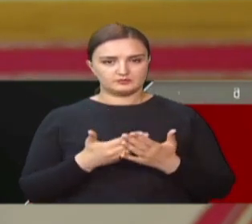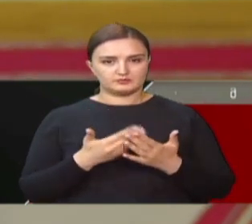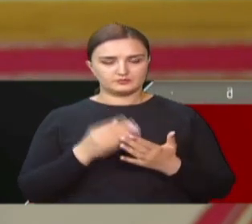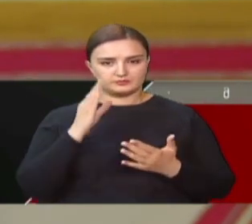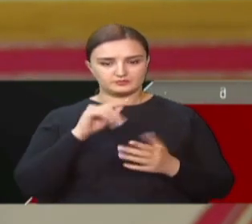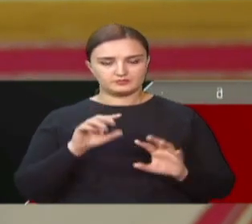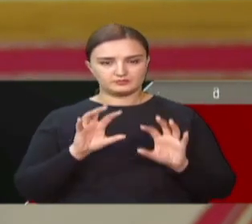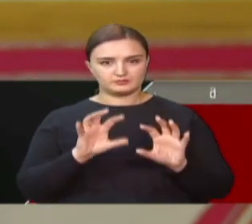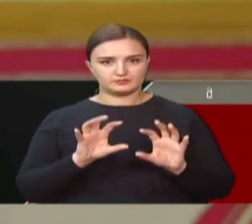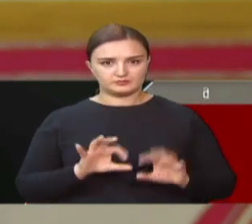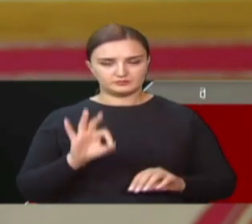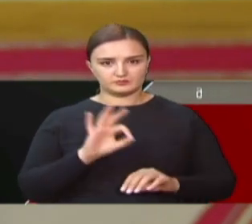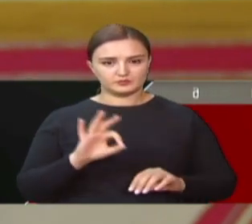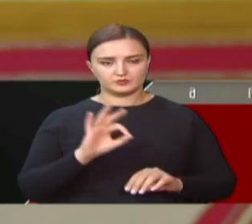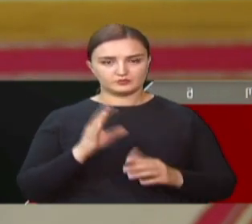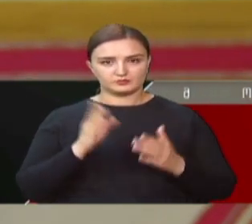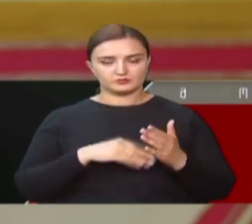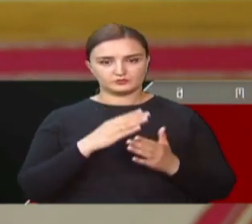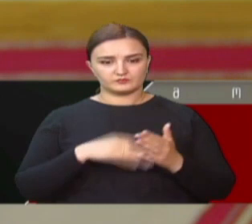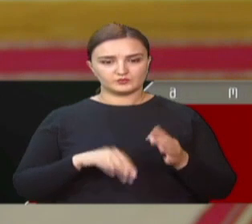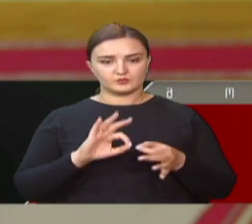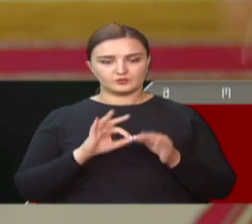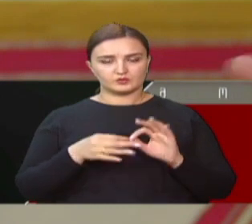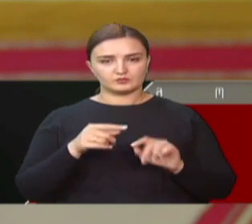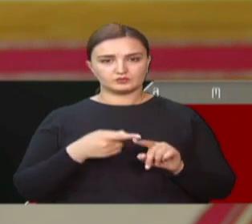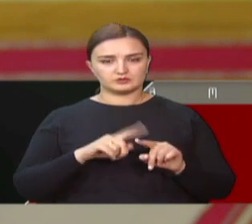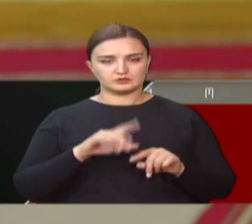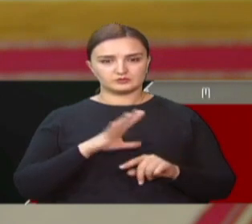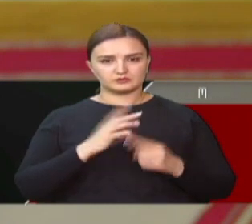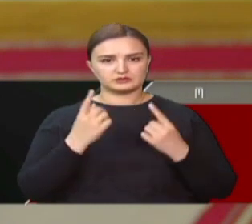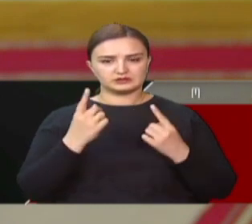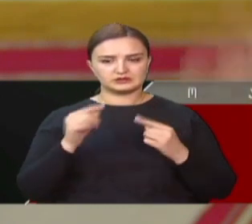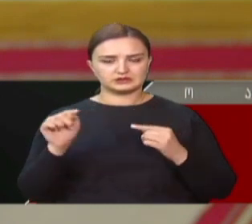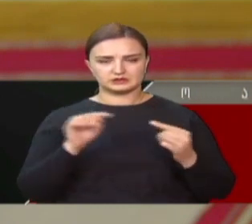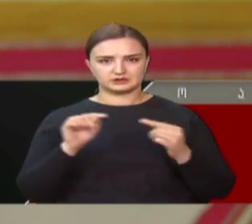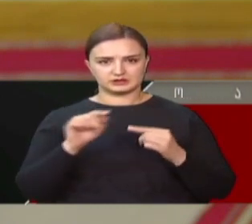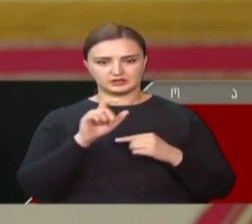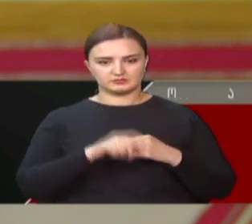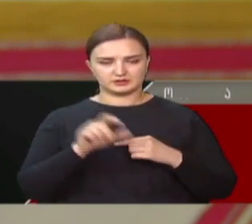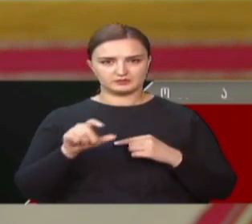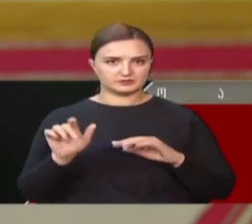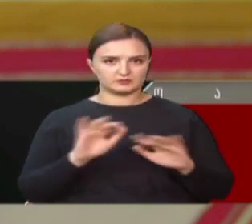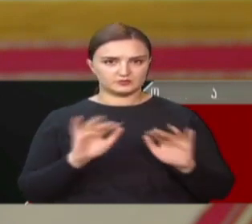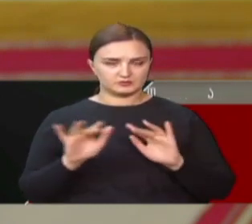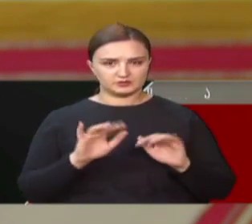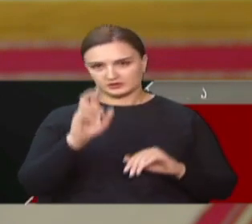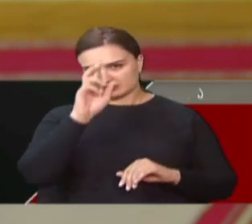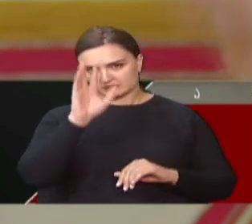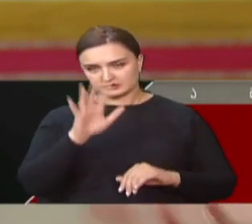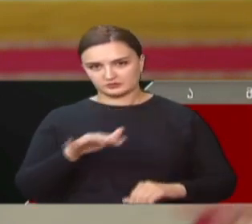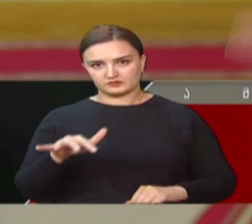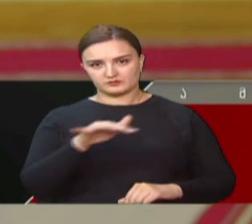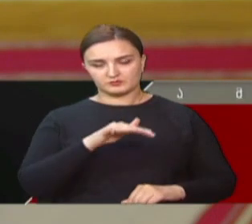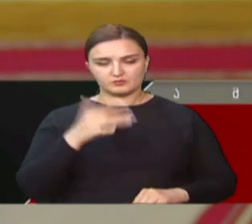როდესაც ამ კანონმდებლობის უკან წაღება მოუწიათ და კონკრეტულად ეს იყო ძალიან დიდი დიაპაზონი ადამიანების მოქმედების, არასამთავრობო